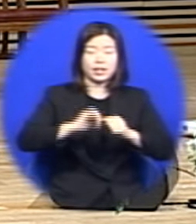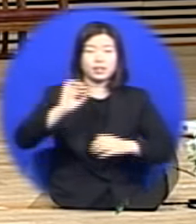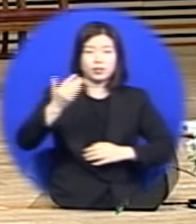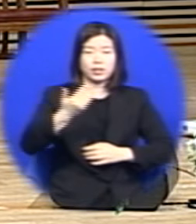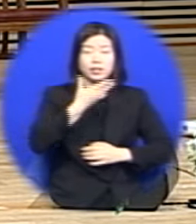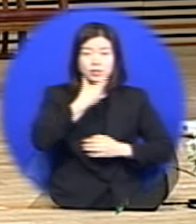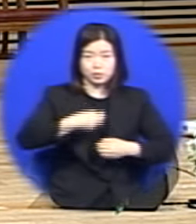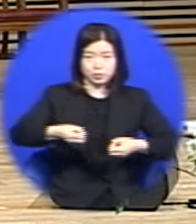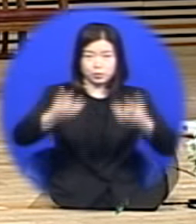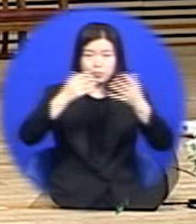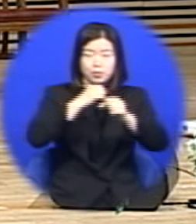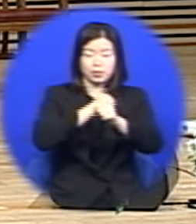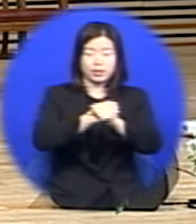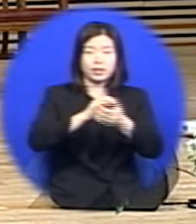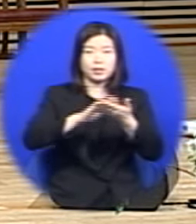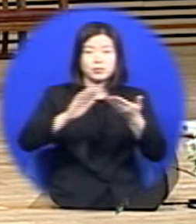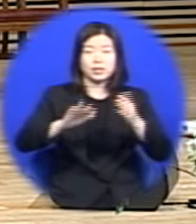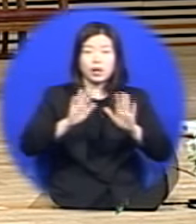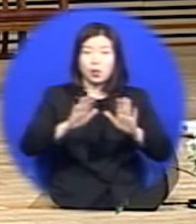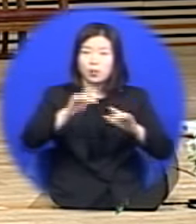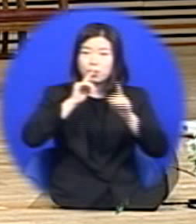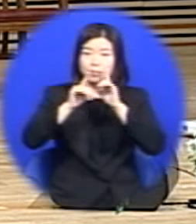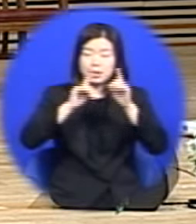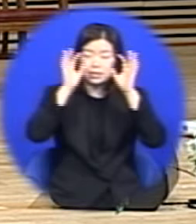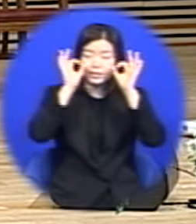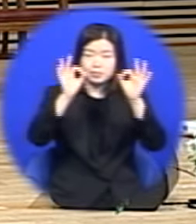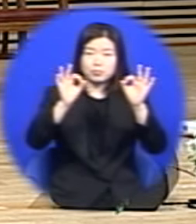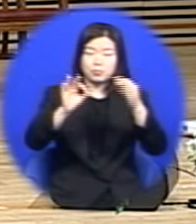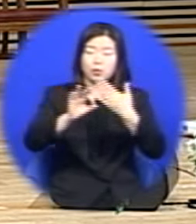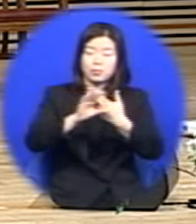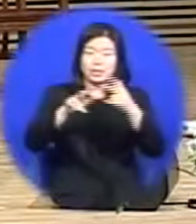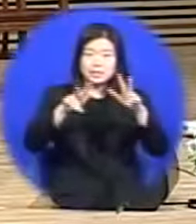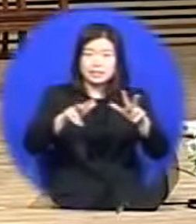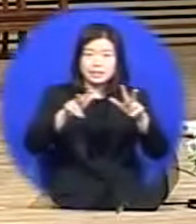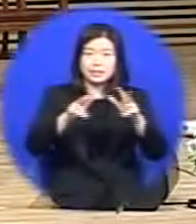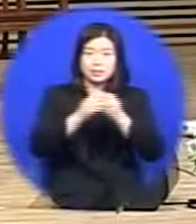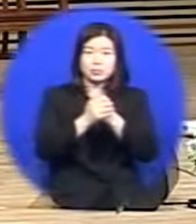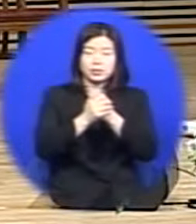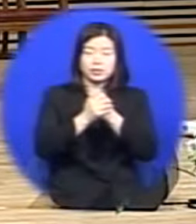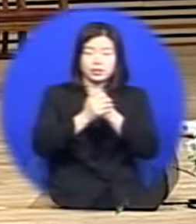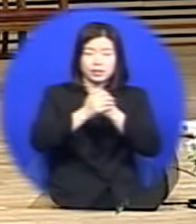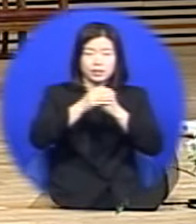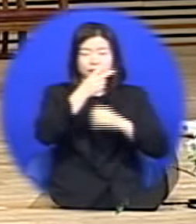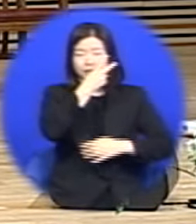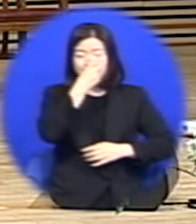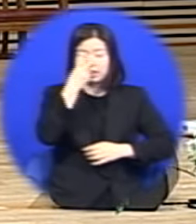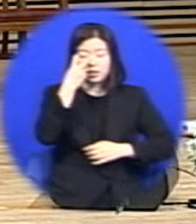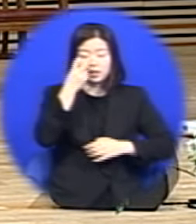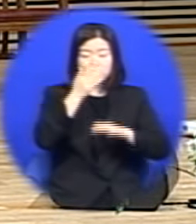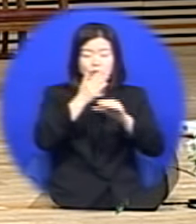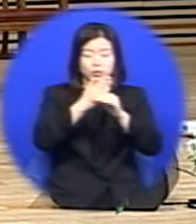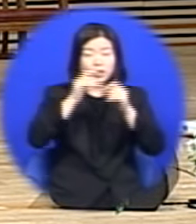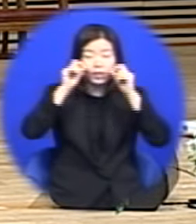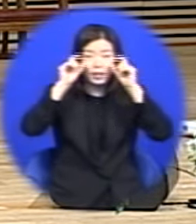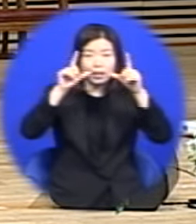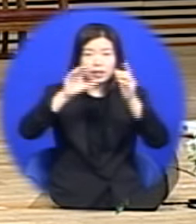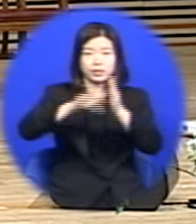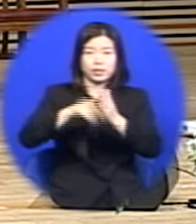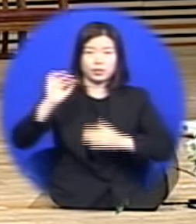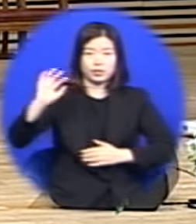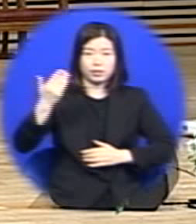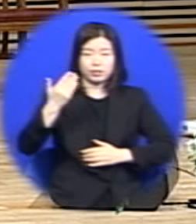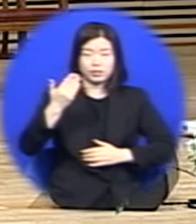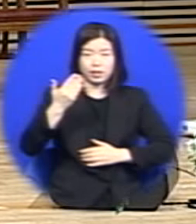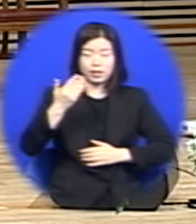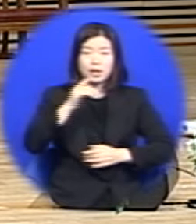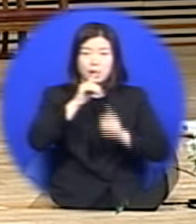축복합니다. 오늘 말씀해 보면 지금은 자다가 깰 때가 되었다. 그런 말씀으로